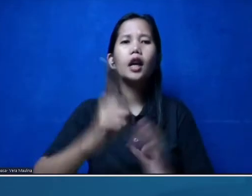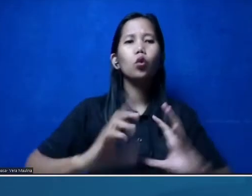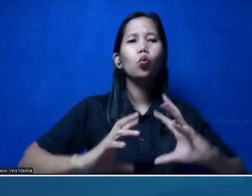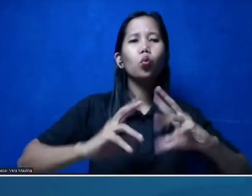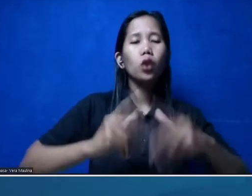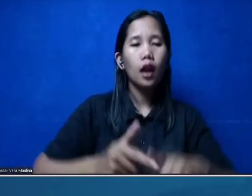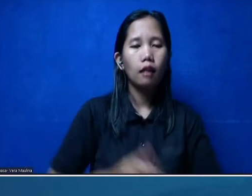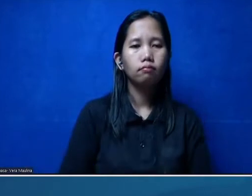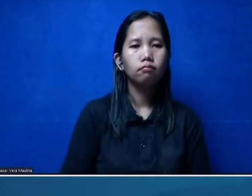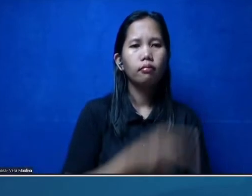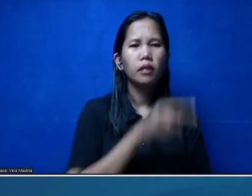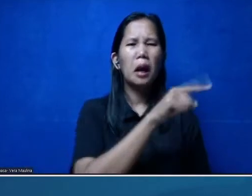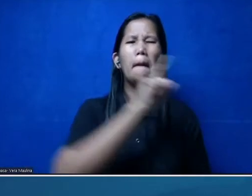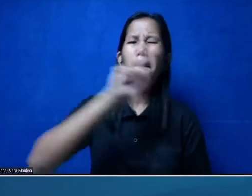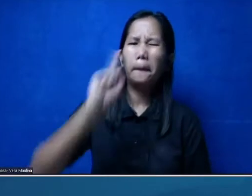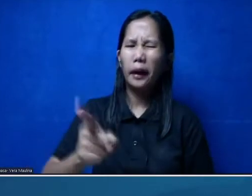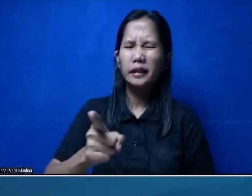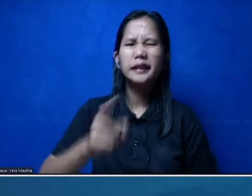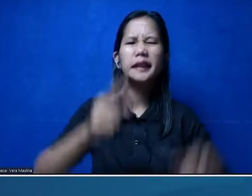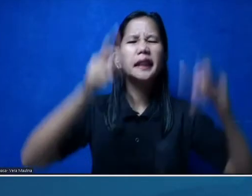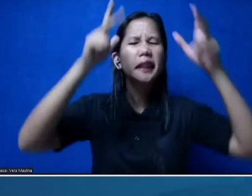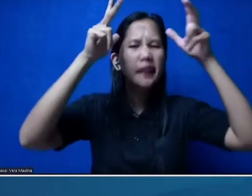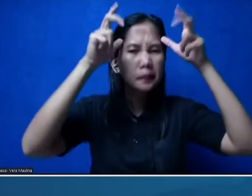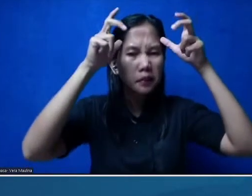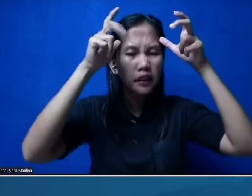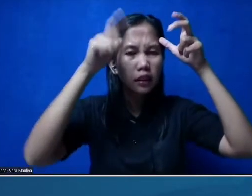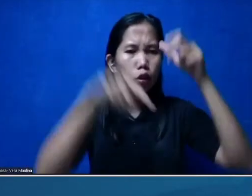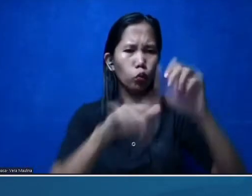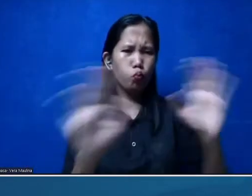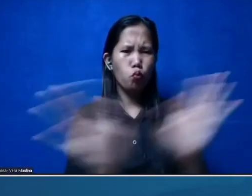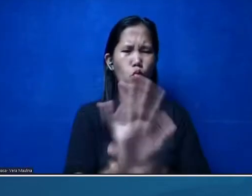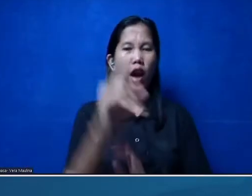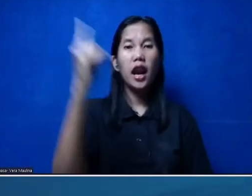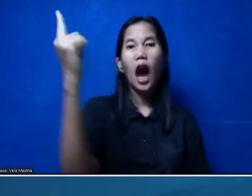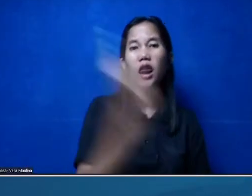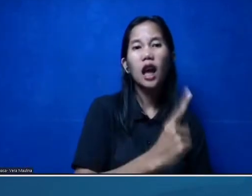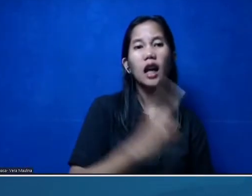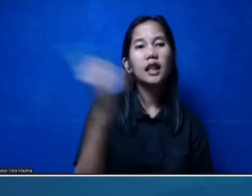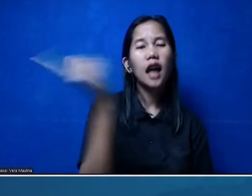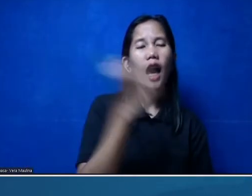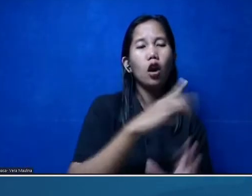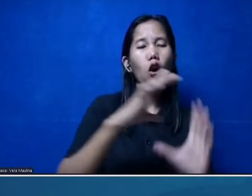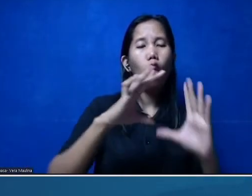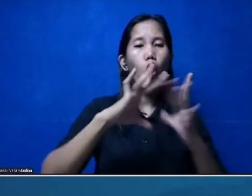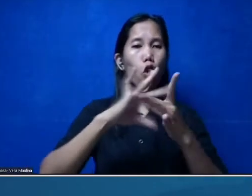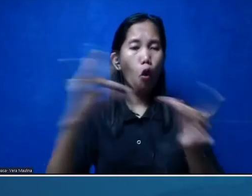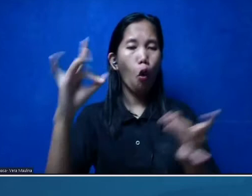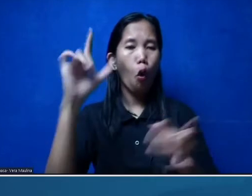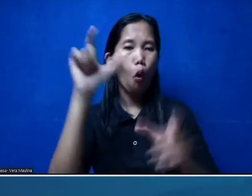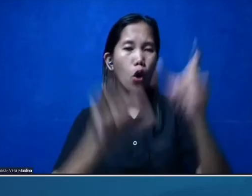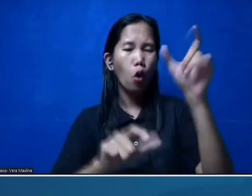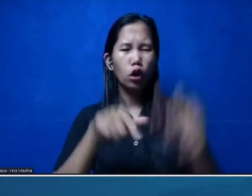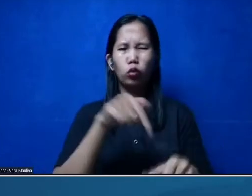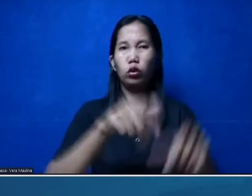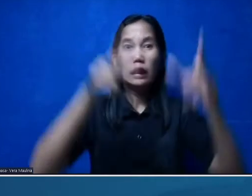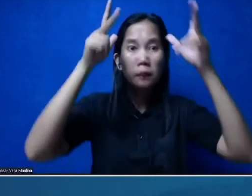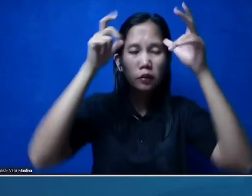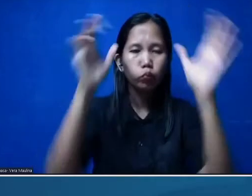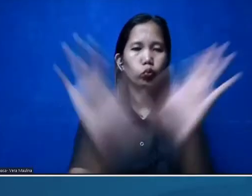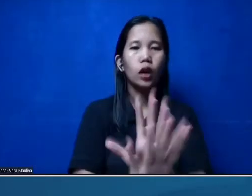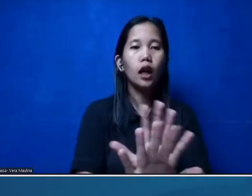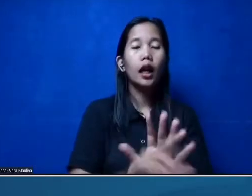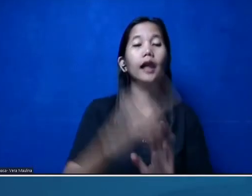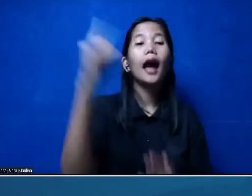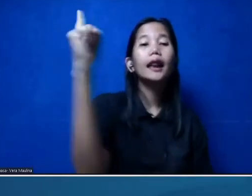mereka surga yang memberontak kepada Allah yang memiliki tabiat yang tadinya tidak bercela sekarang